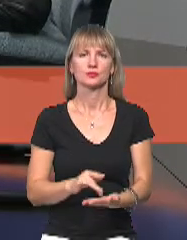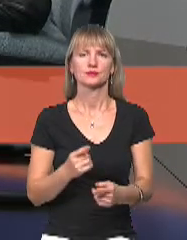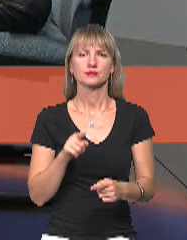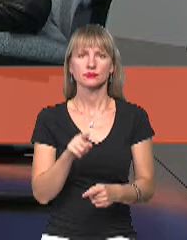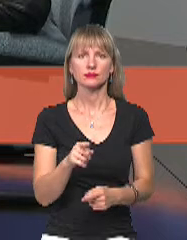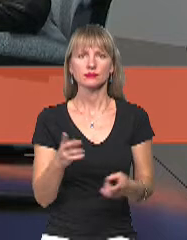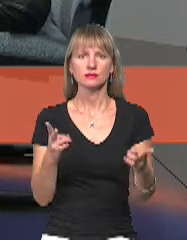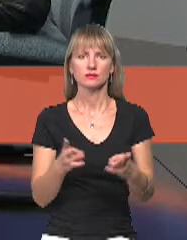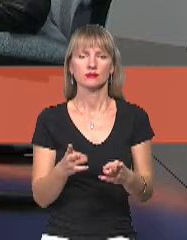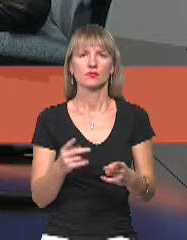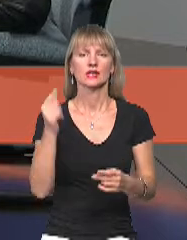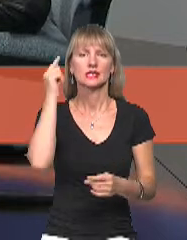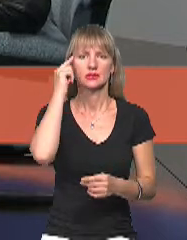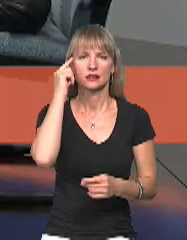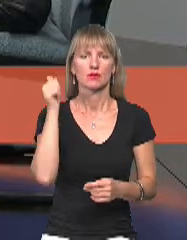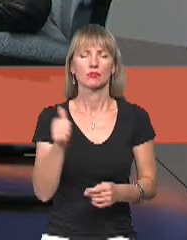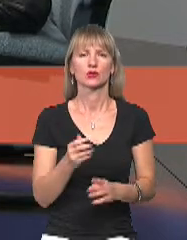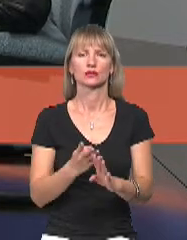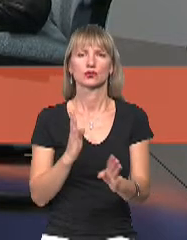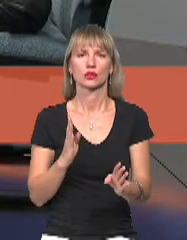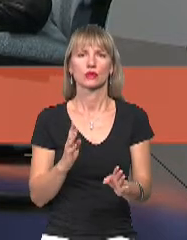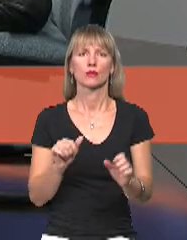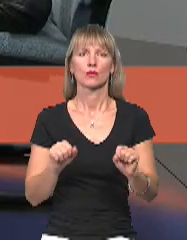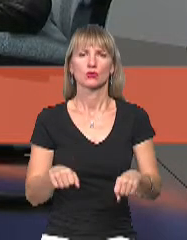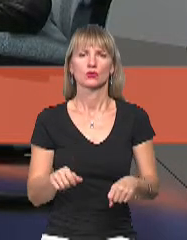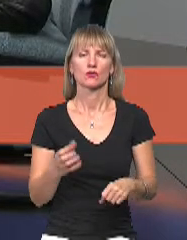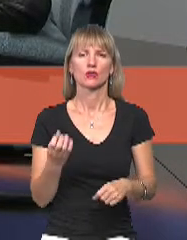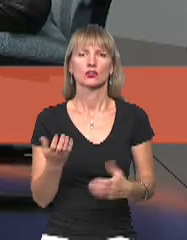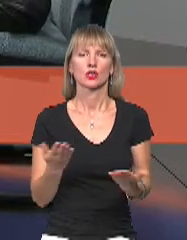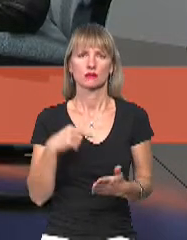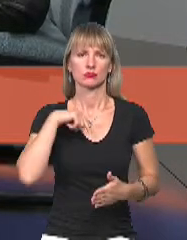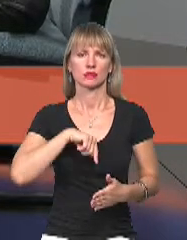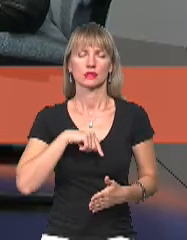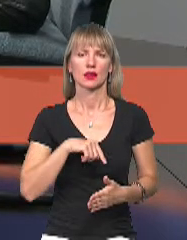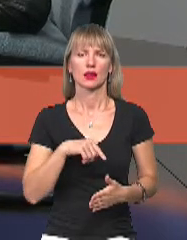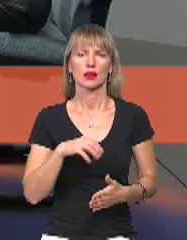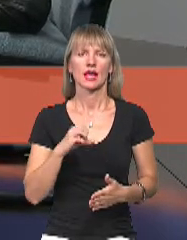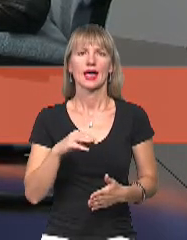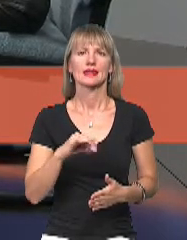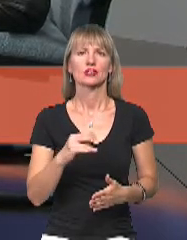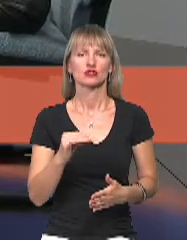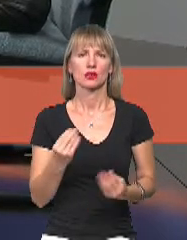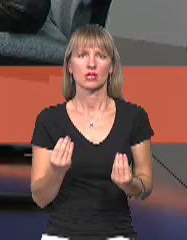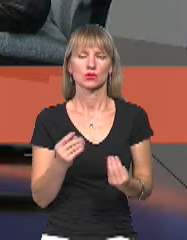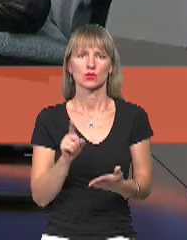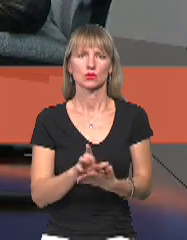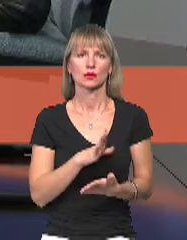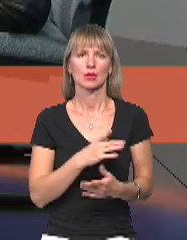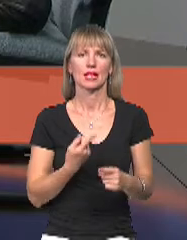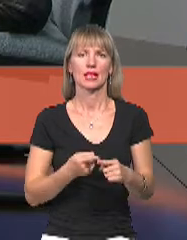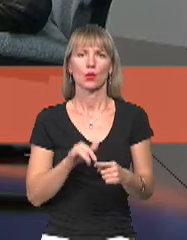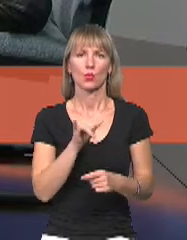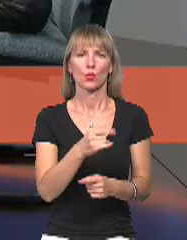їм потрібні якісь знання в першу чергу, але, можливо, ще морально-етичні якості мають бути притаманні цим